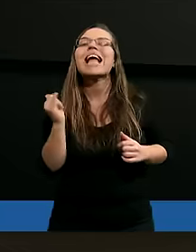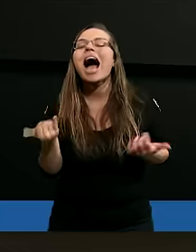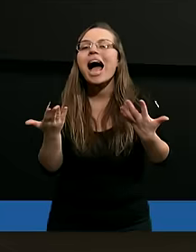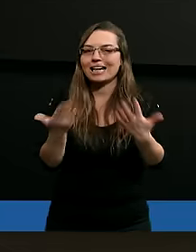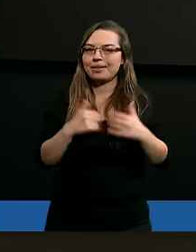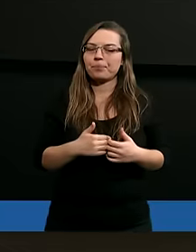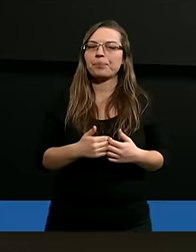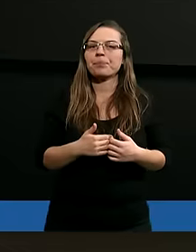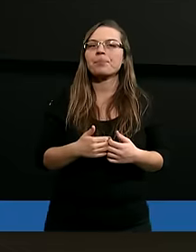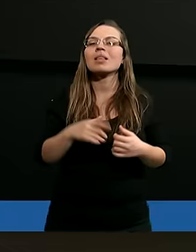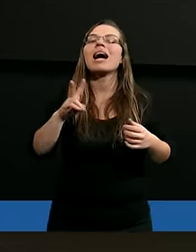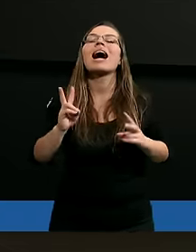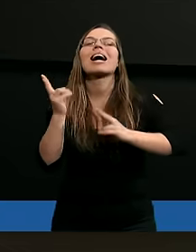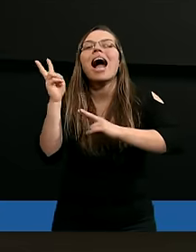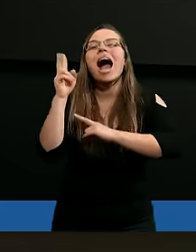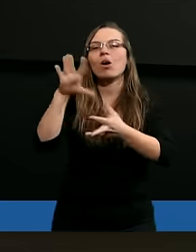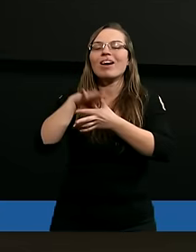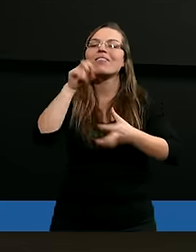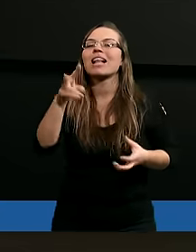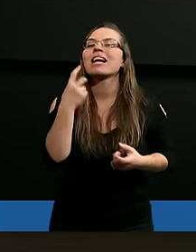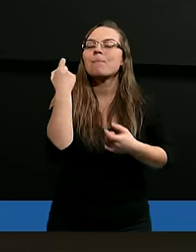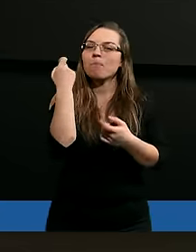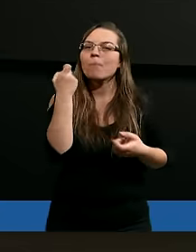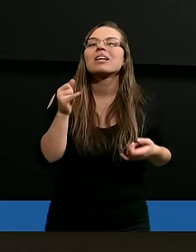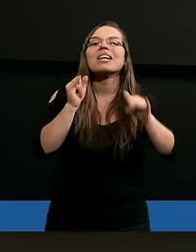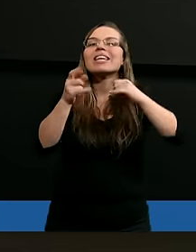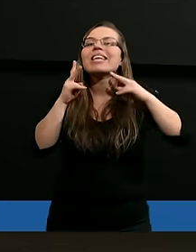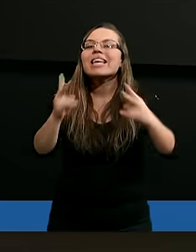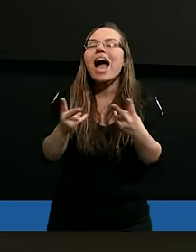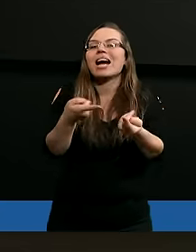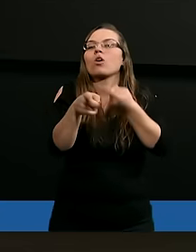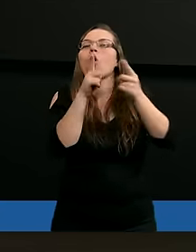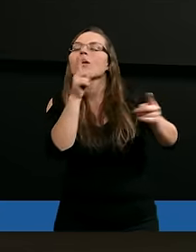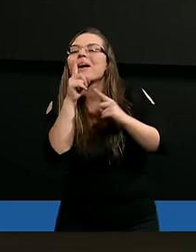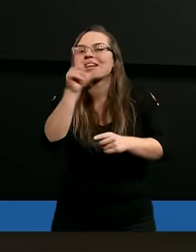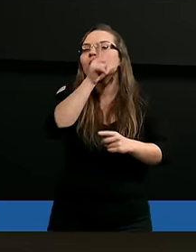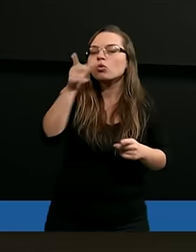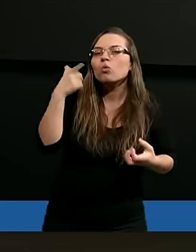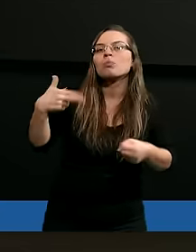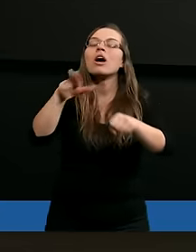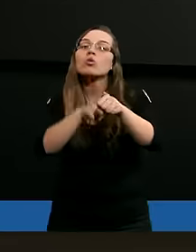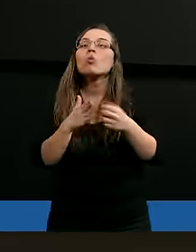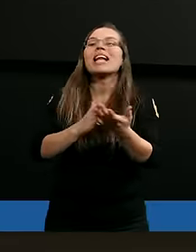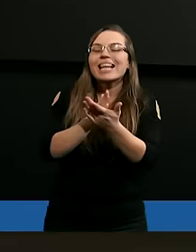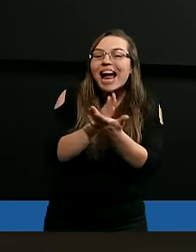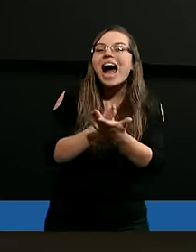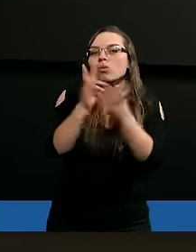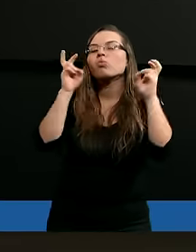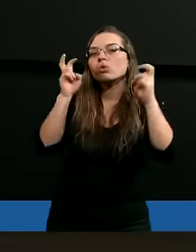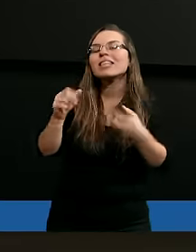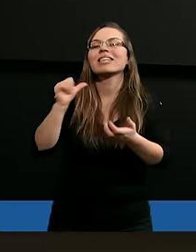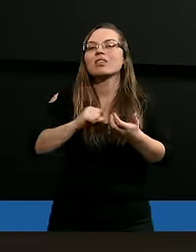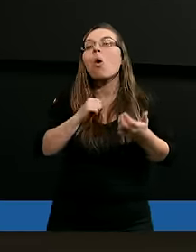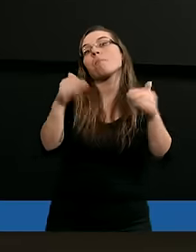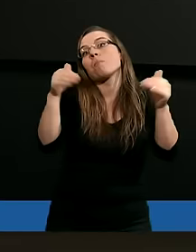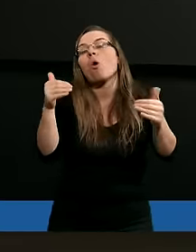Jak zareagować w takim momencie? Jak rozmawiać z ludźmi, którzy zasłużyli sobie